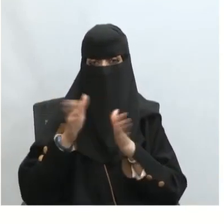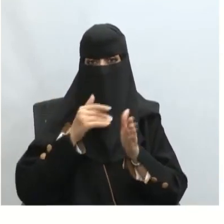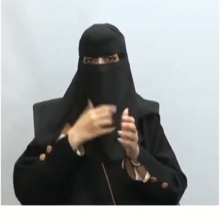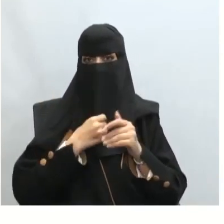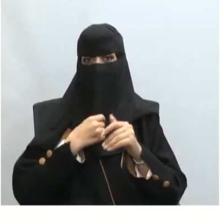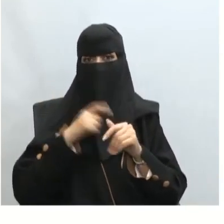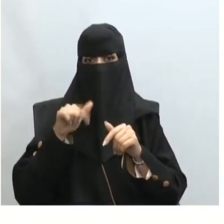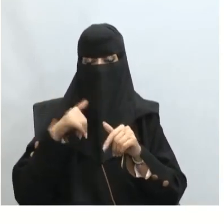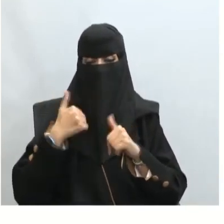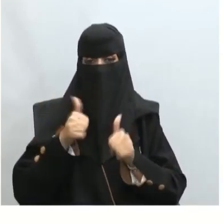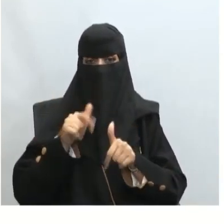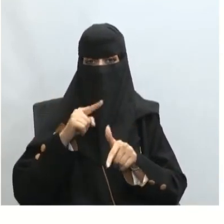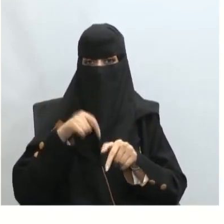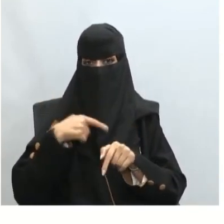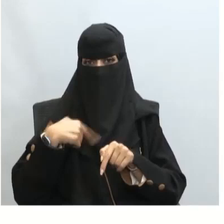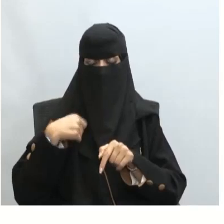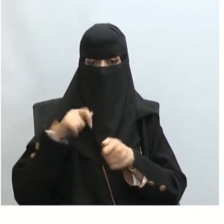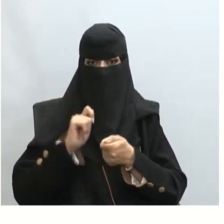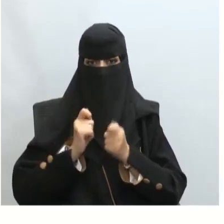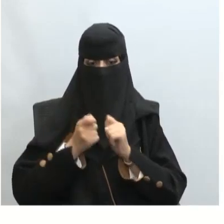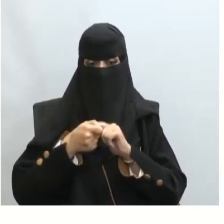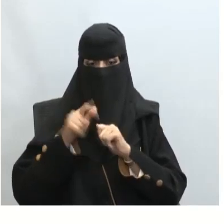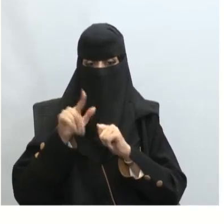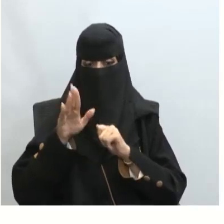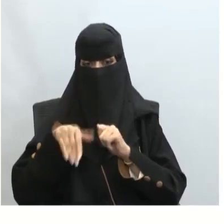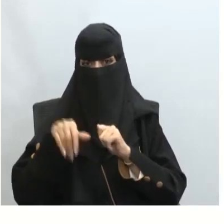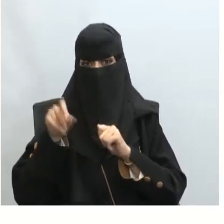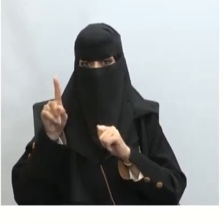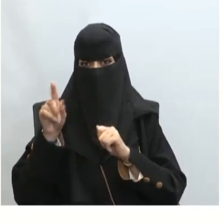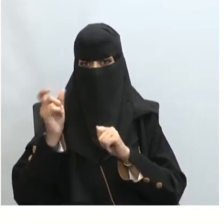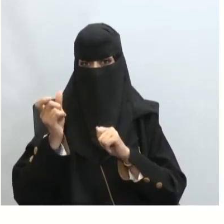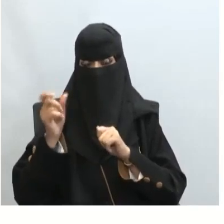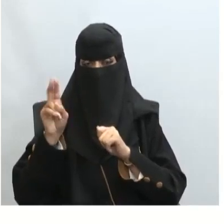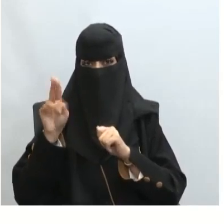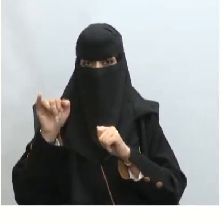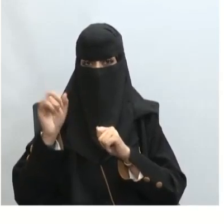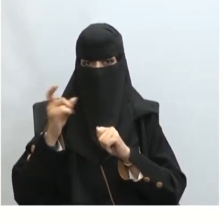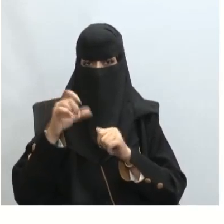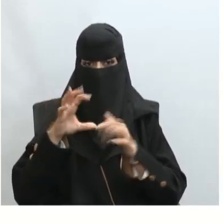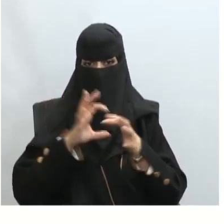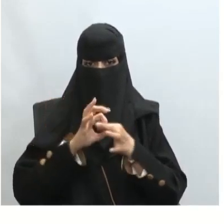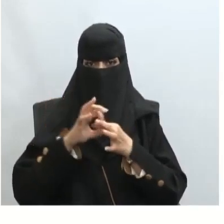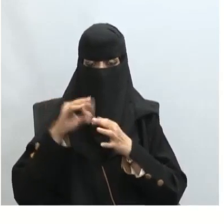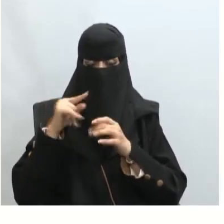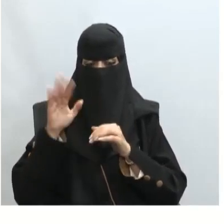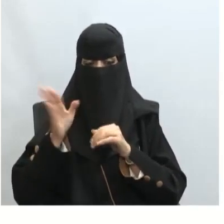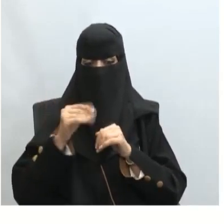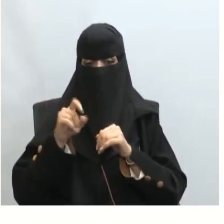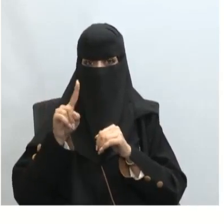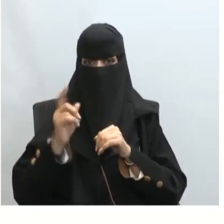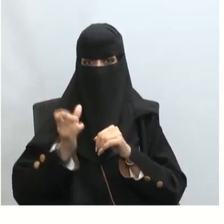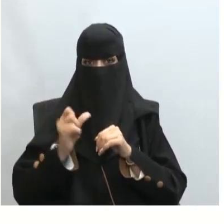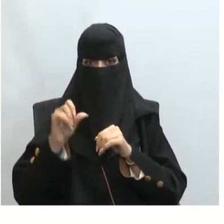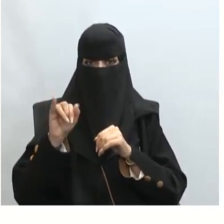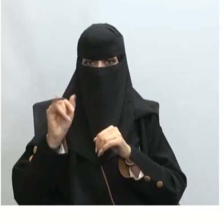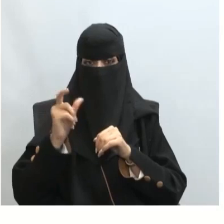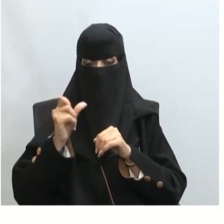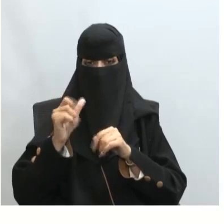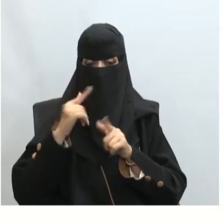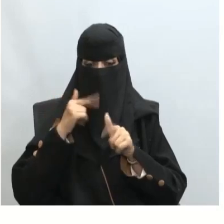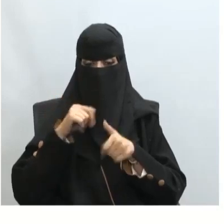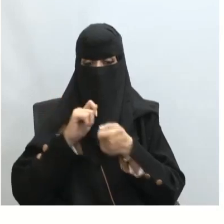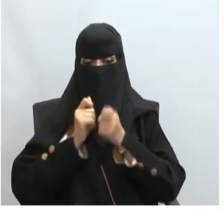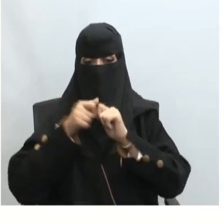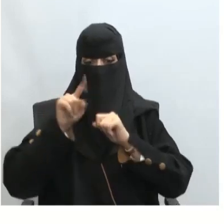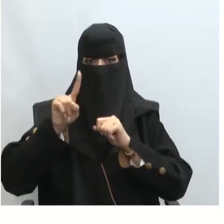اذا سيكون التسميه بدل ما كان بنتين حلقي سيصبح برومو بنتان لاحظ